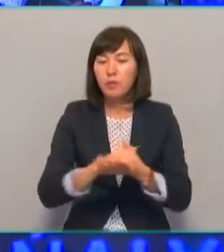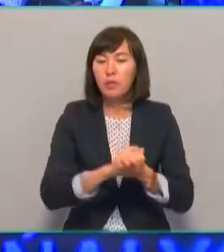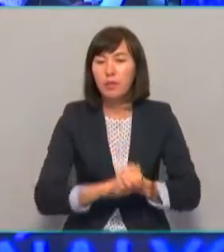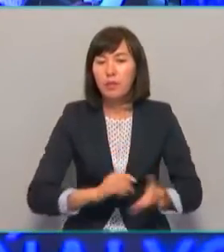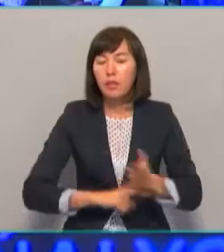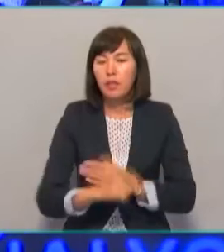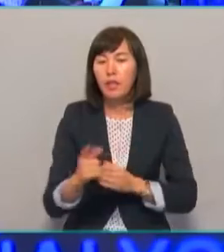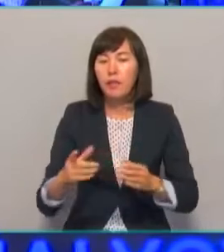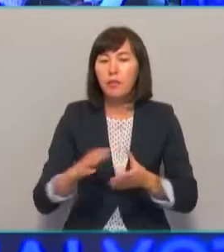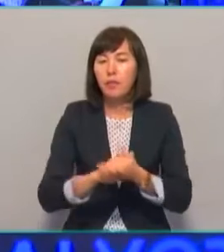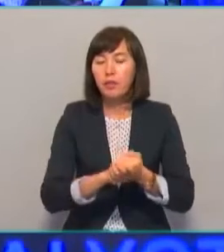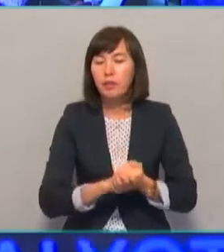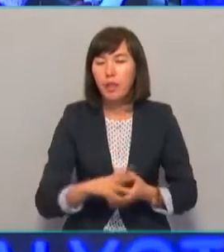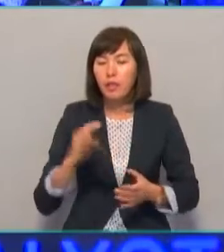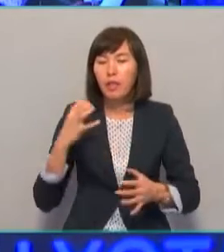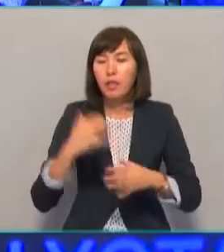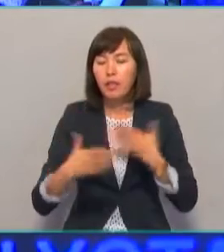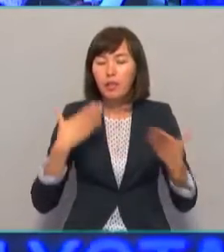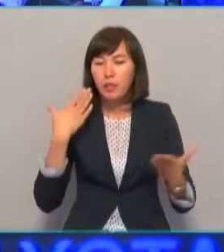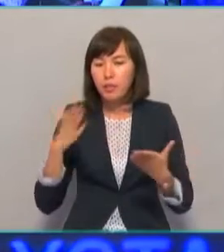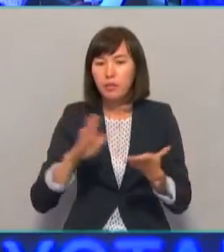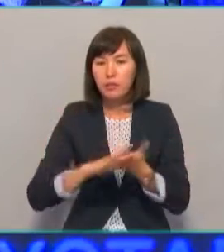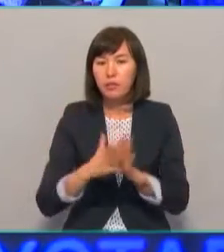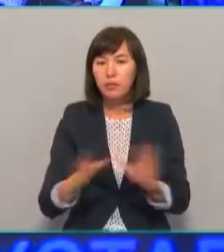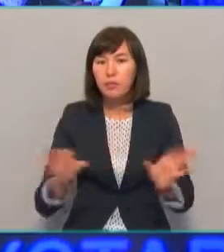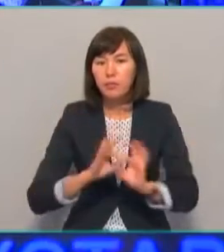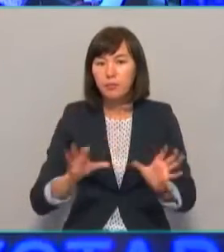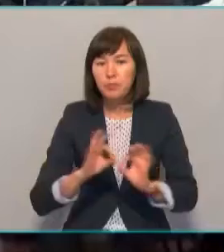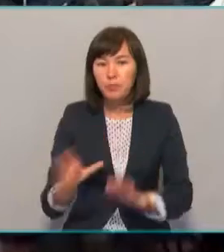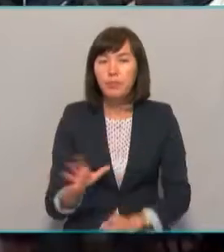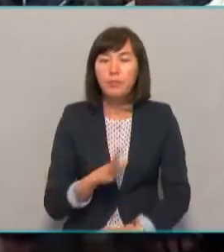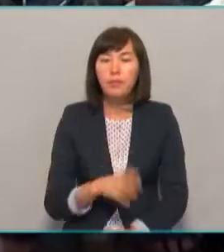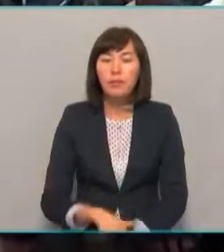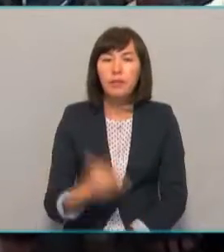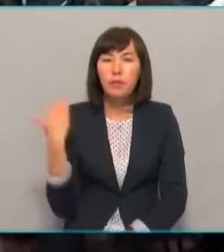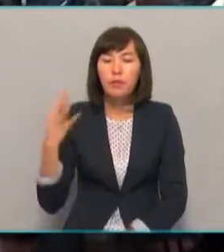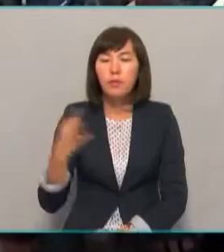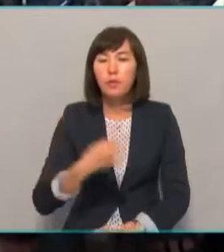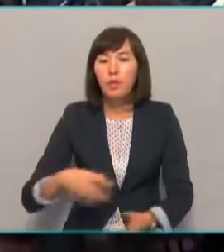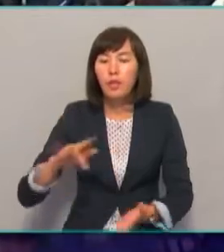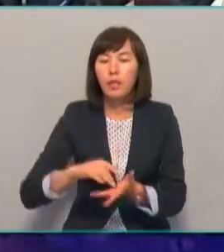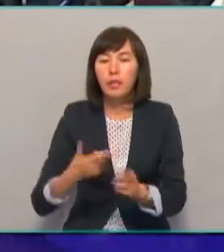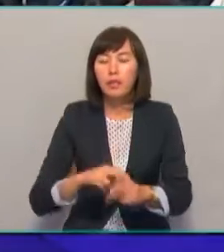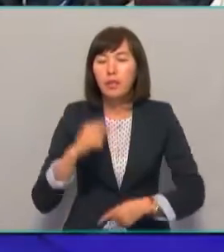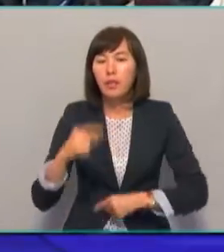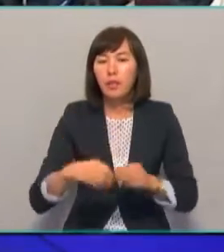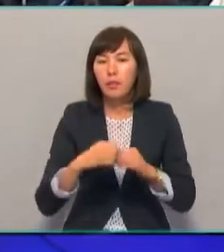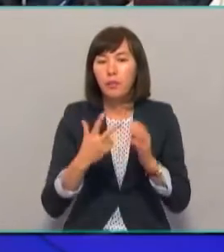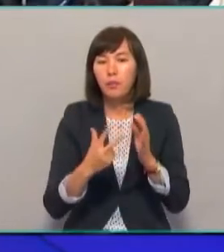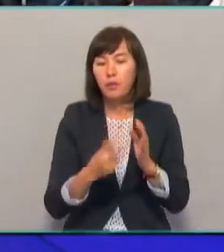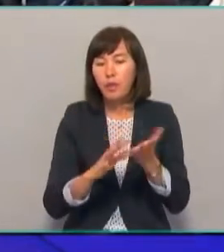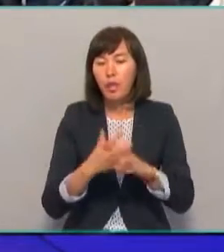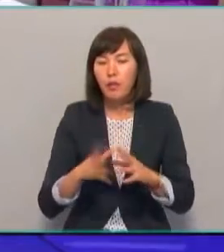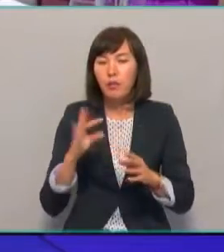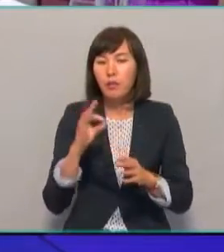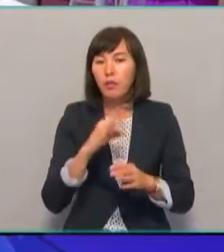ту еткен бірлік пен ынтымақ, ұлтаралық қатынас жайы сөз болды. Түркістан облыс орталығы атанғаннан кейін 12 ауылдық округ